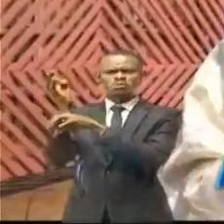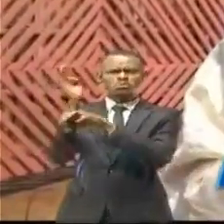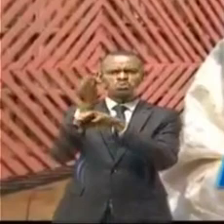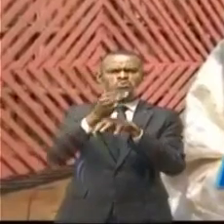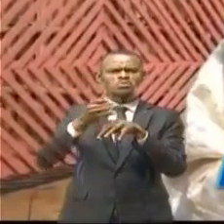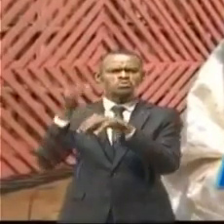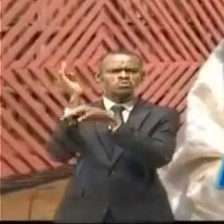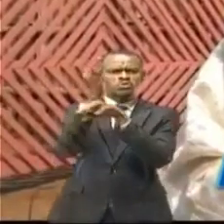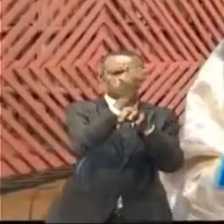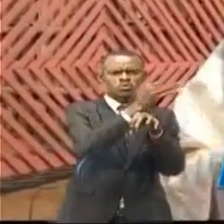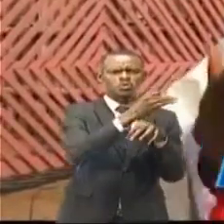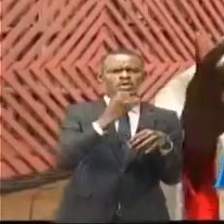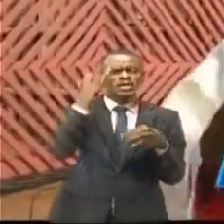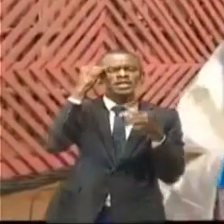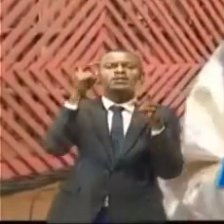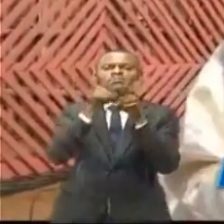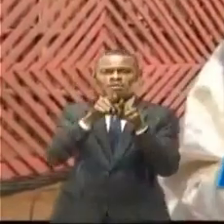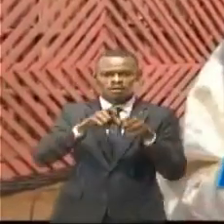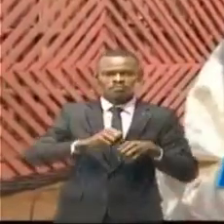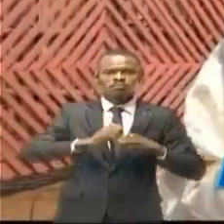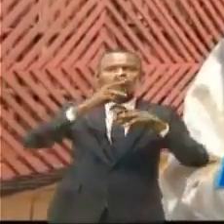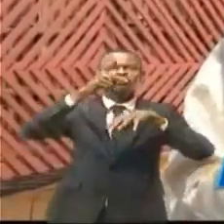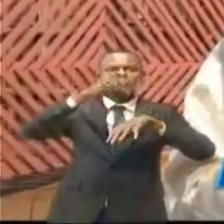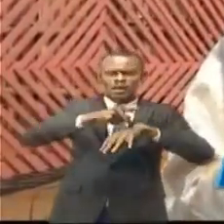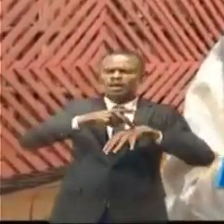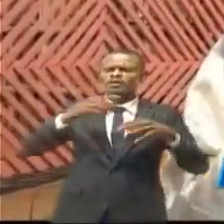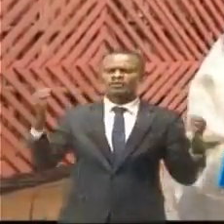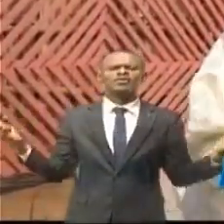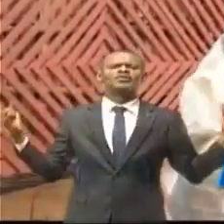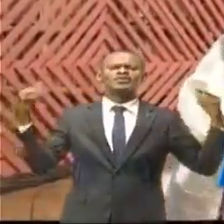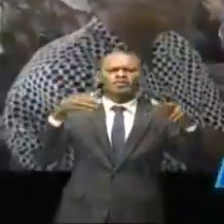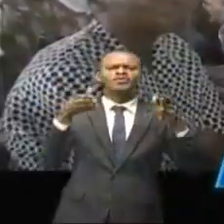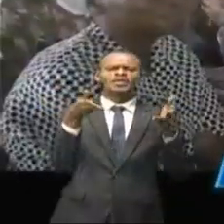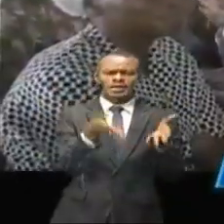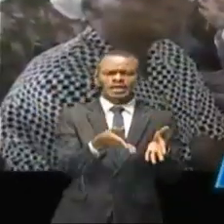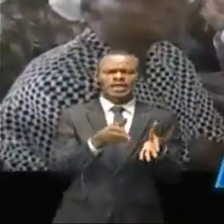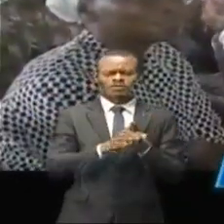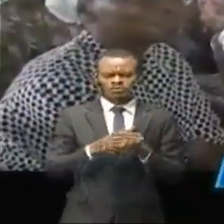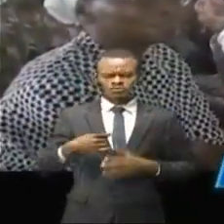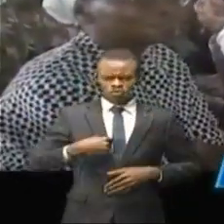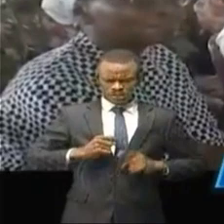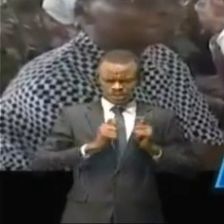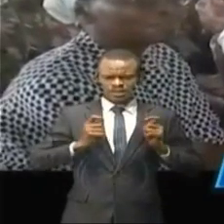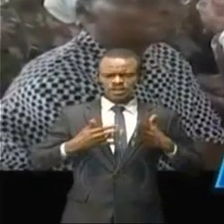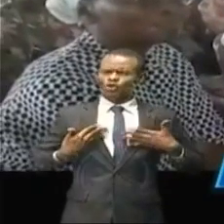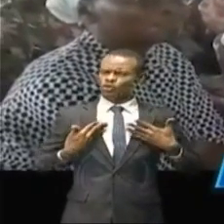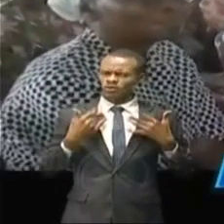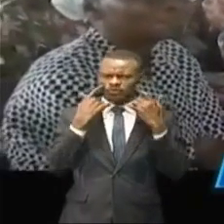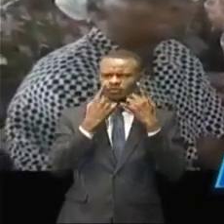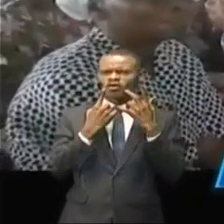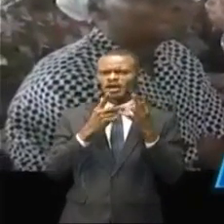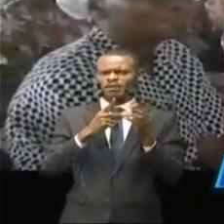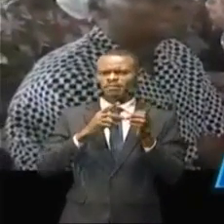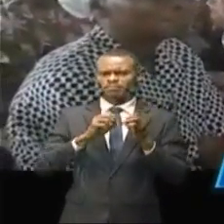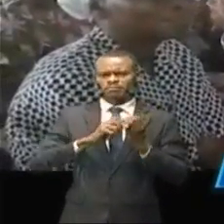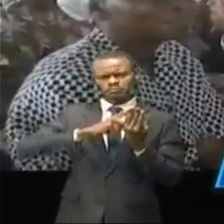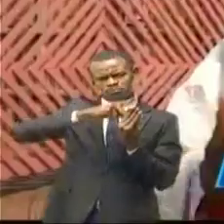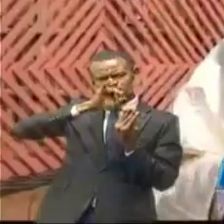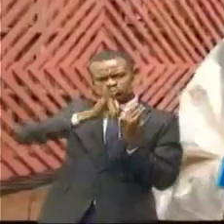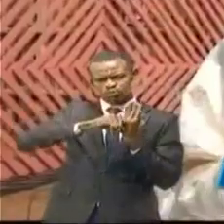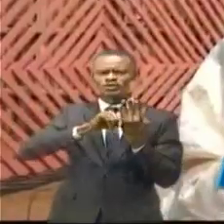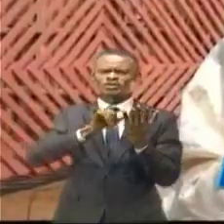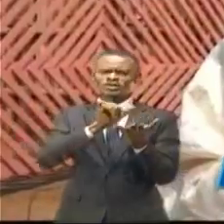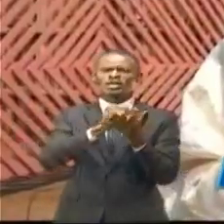nom de Jésus-Christ. Je suis très content de cet aboutissement. Que nos communautés et catholiques